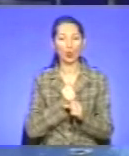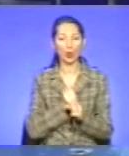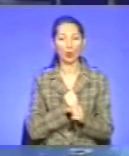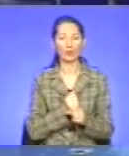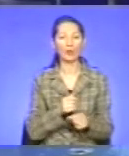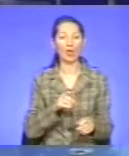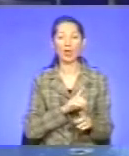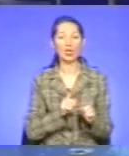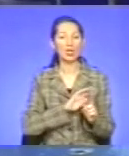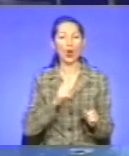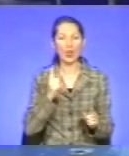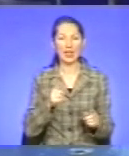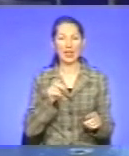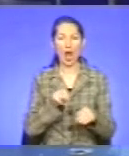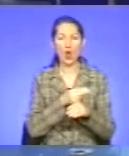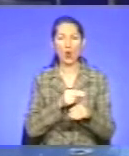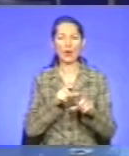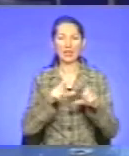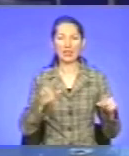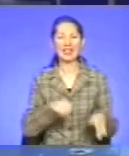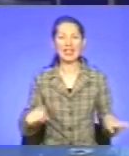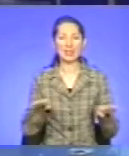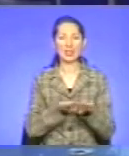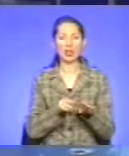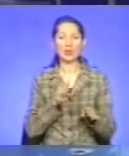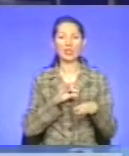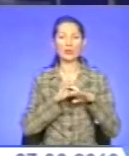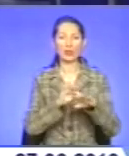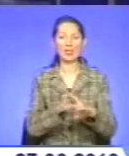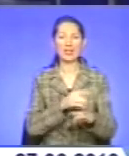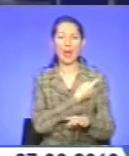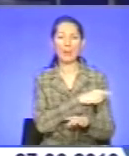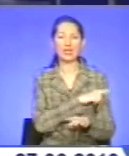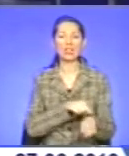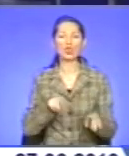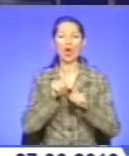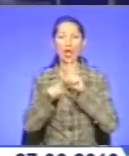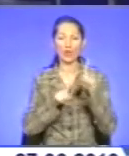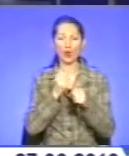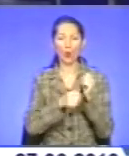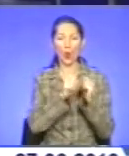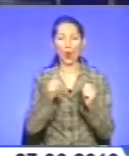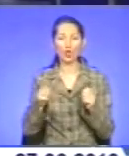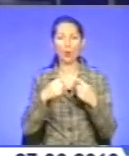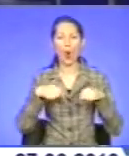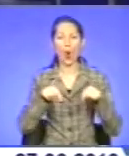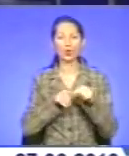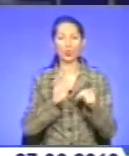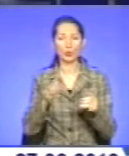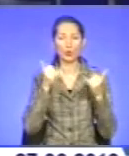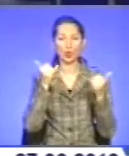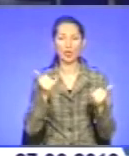Жодний лікувальний заклад в області не закриють під час проведення медичної реформи. У кожному окрузі будуть сучасні